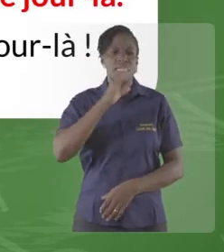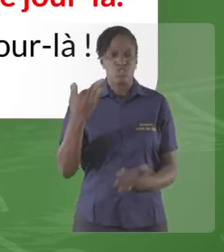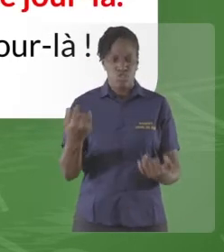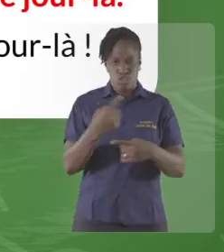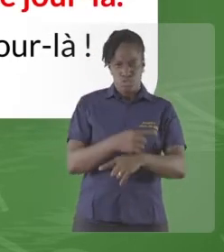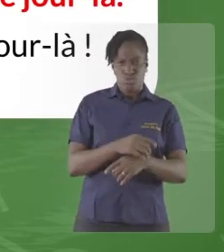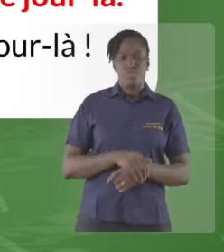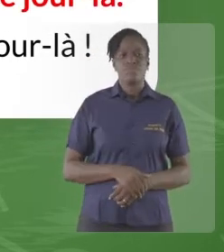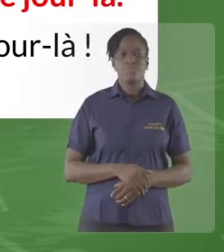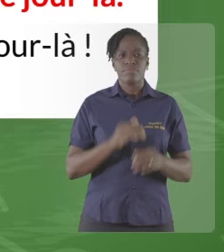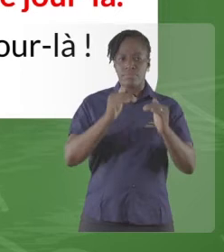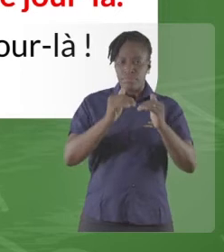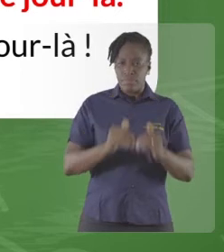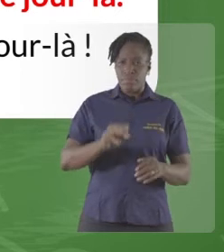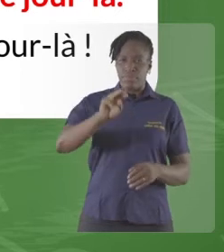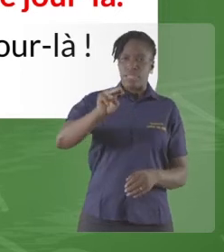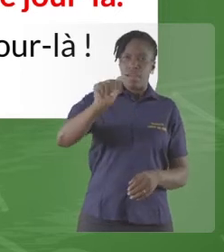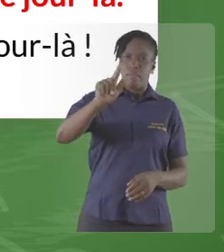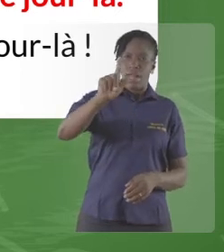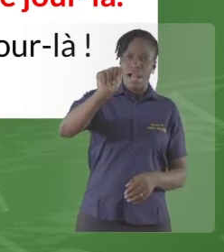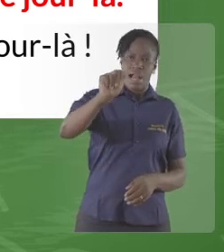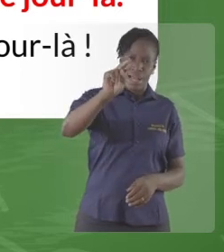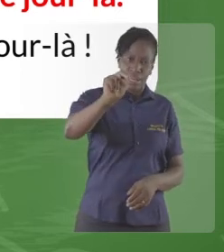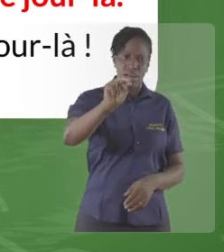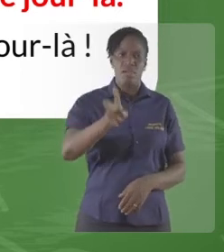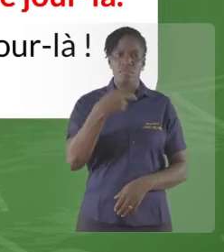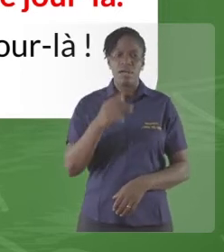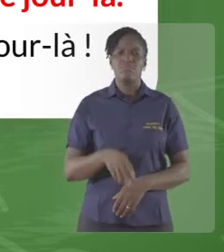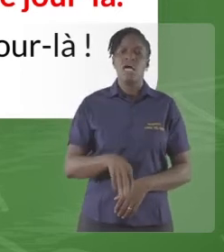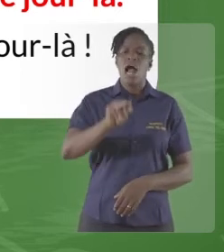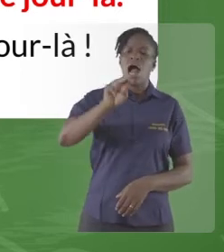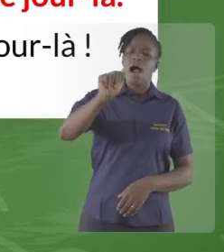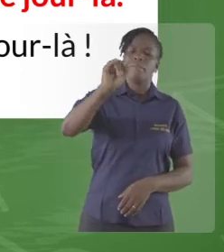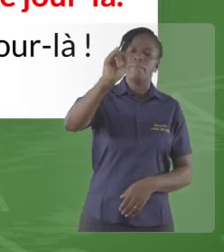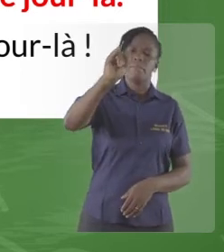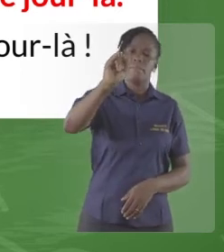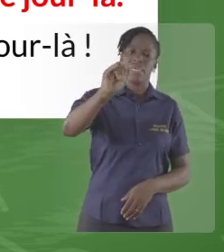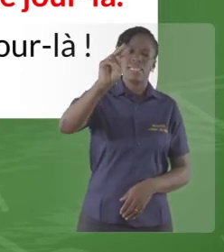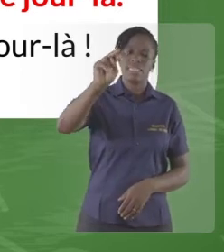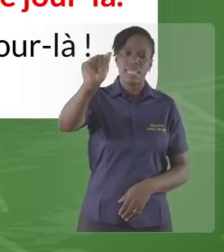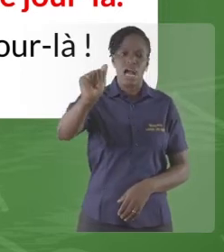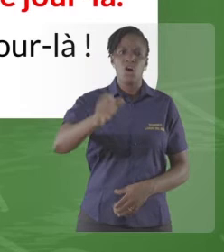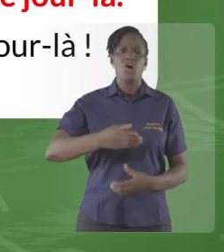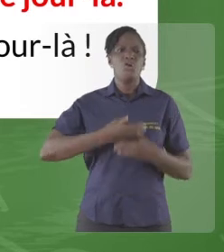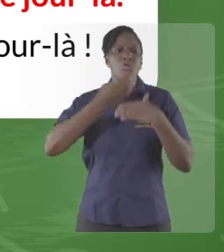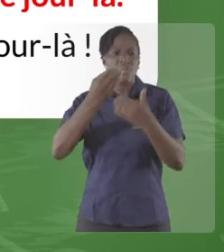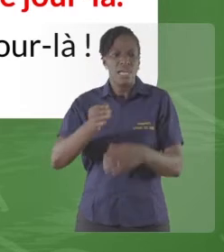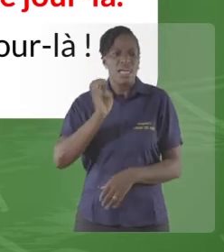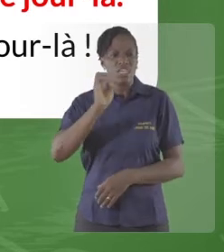P3. Nous avons Malan. Amina hurla qu'elle ne leur donnerait rien ce jour-là.